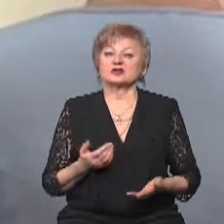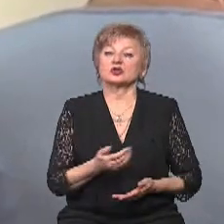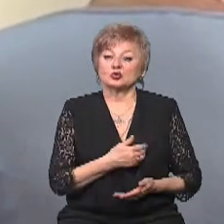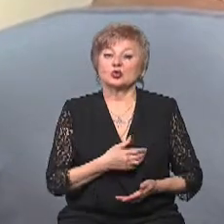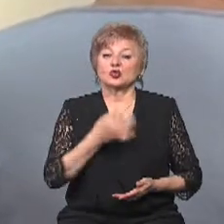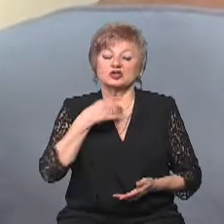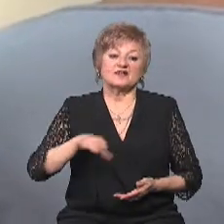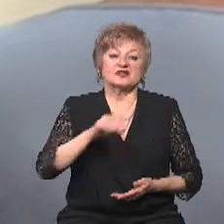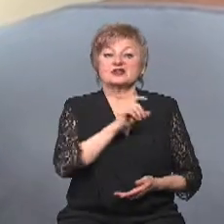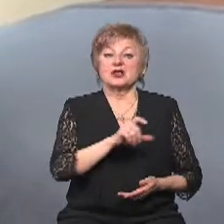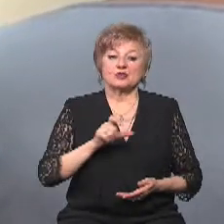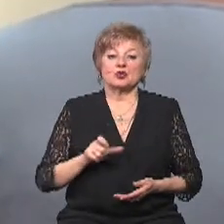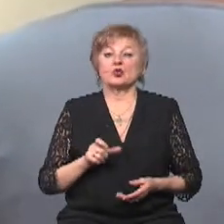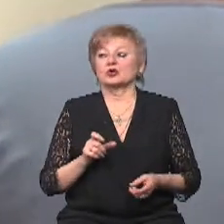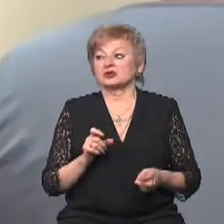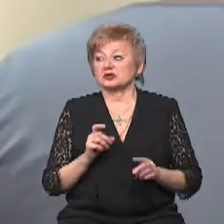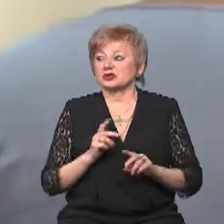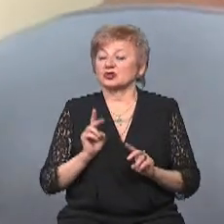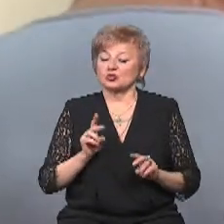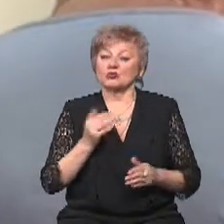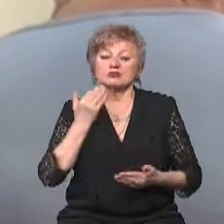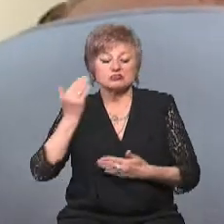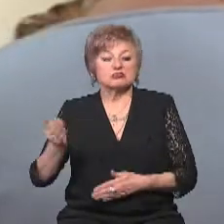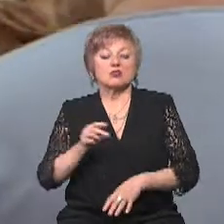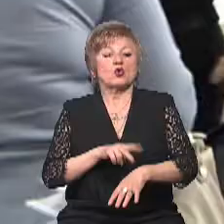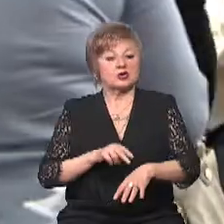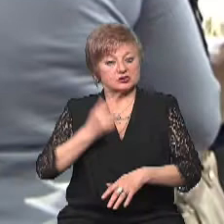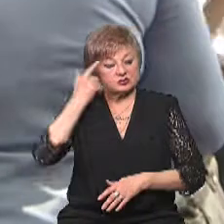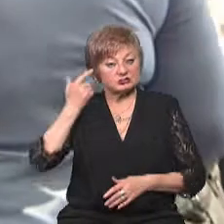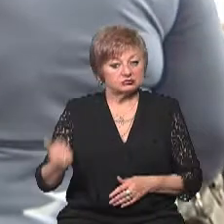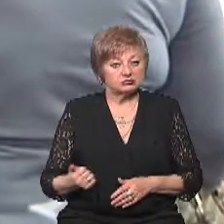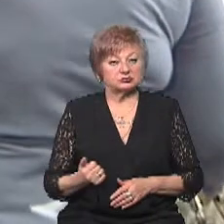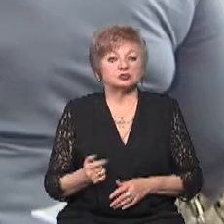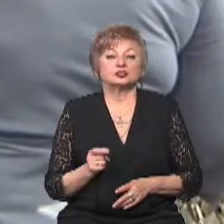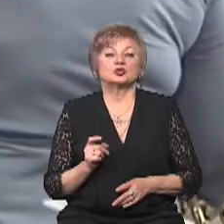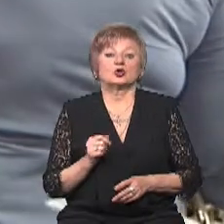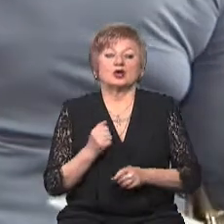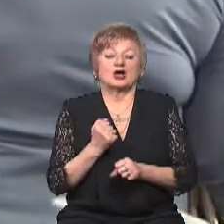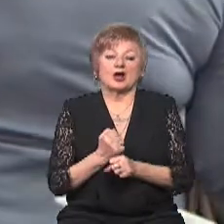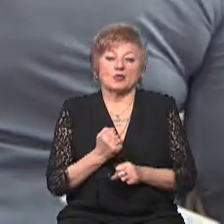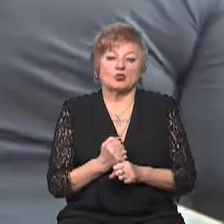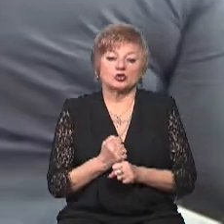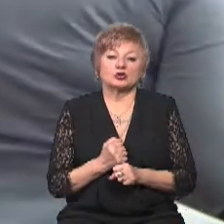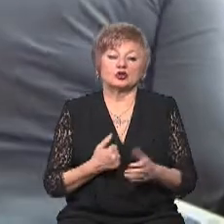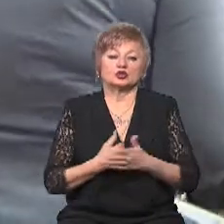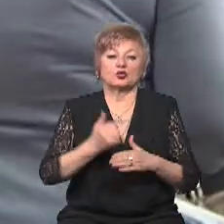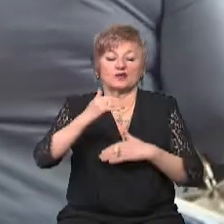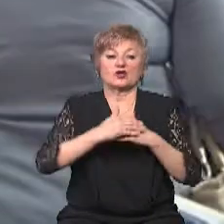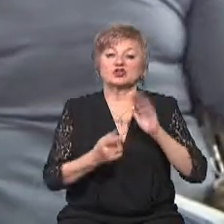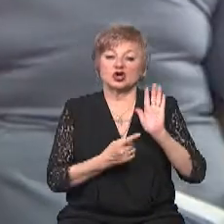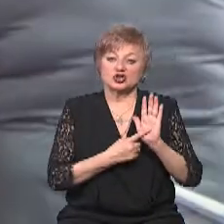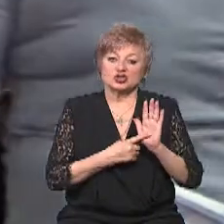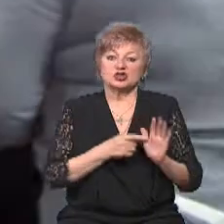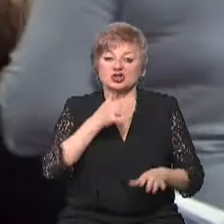всім громадянам, щоб вони зверталися до Національної поліції, бо, на жаль, інспекція з благоустрою працює за певним графіком до 6 вечора і не може реагувати